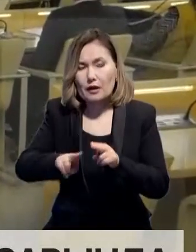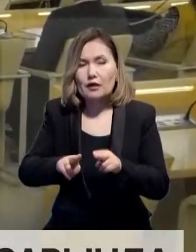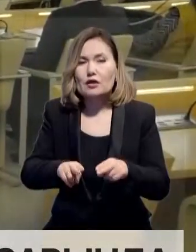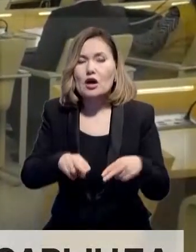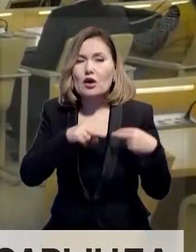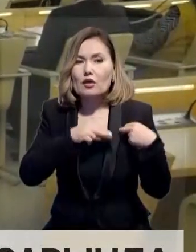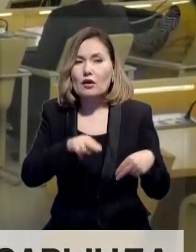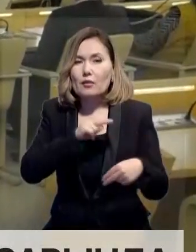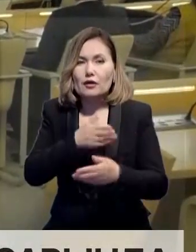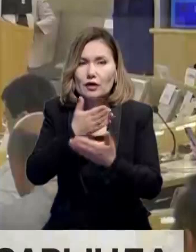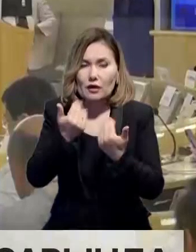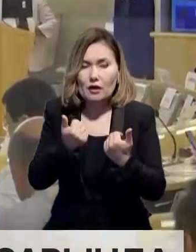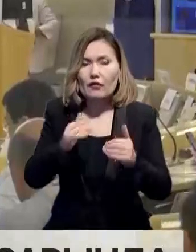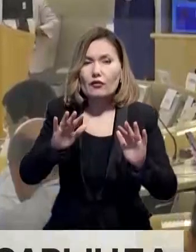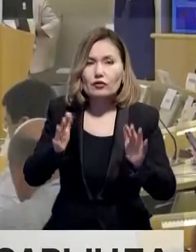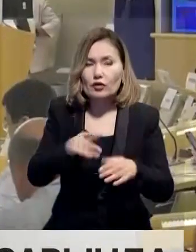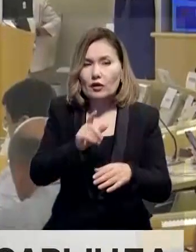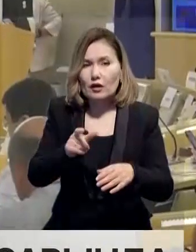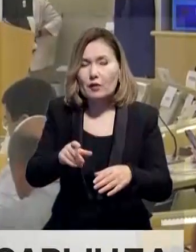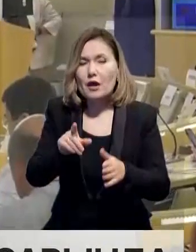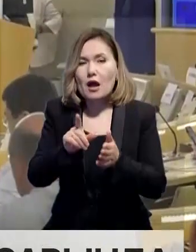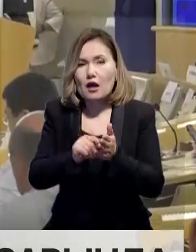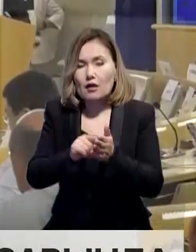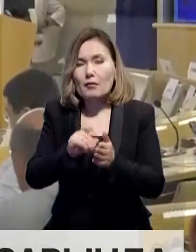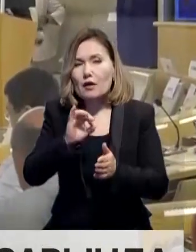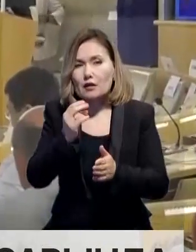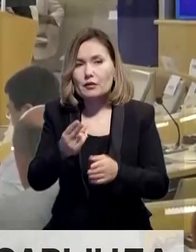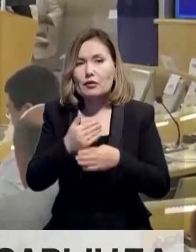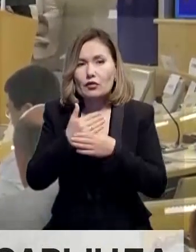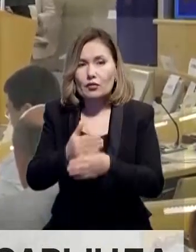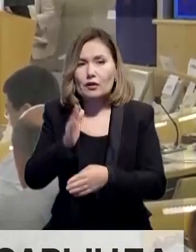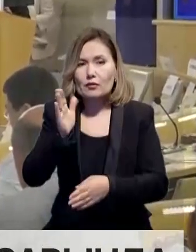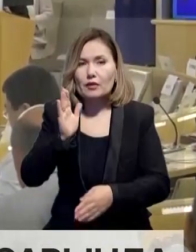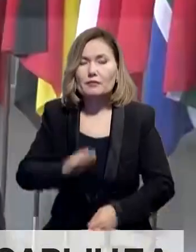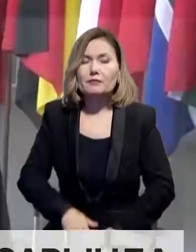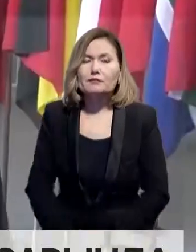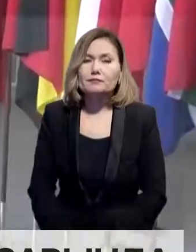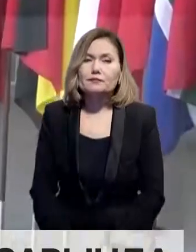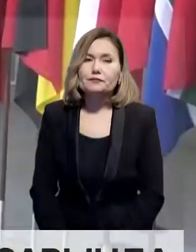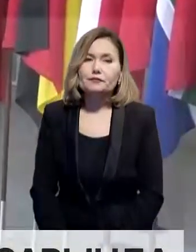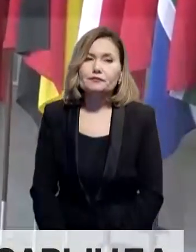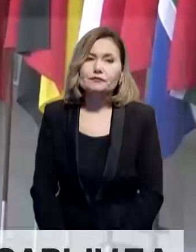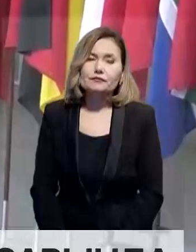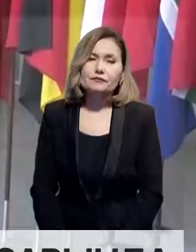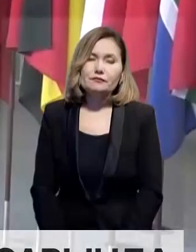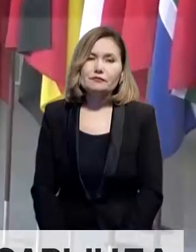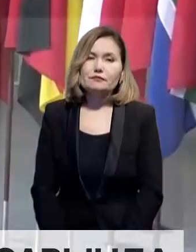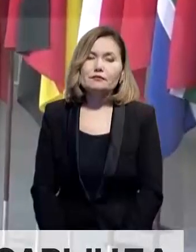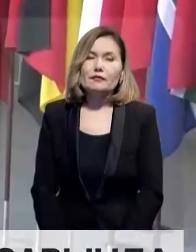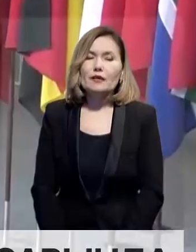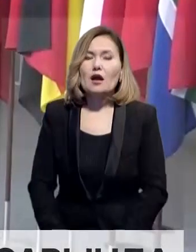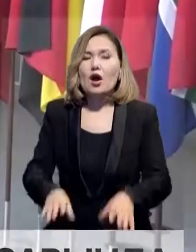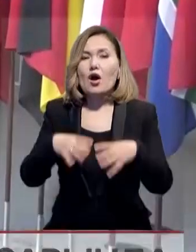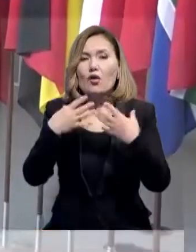еңбекке жарамсыз болып қалған жағдайда оларға әлеуметтік қолдау көрсетіледі. Один из социальных рисков, который может быть, это потери кормильцев.